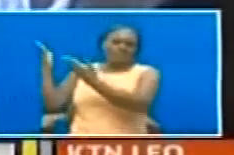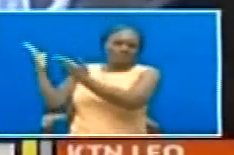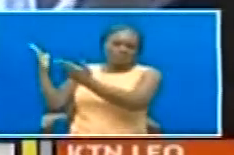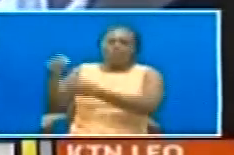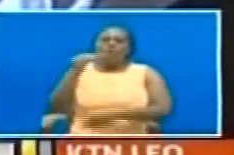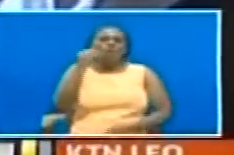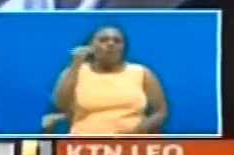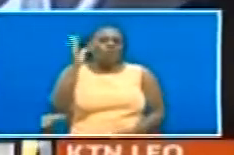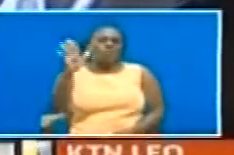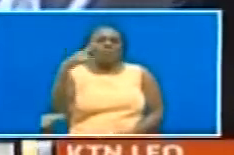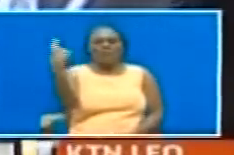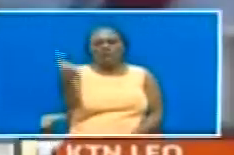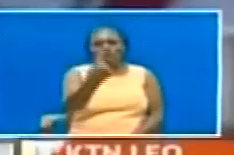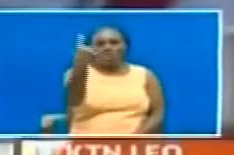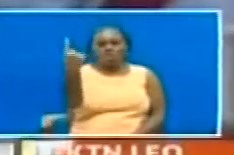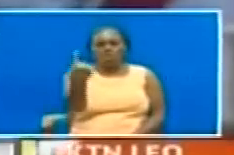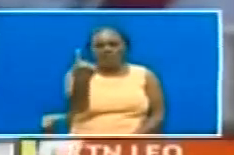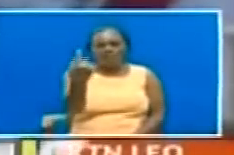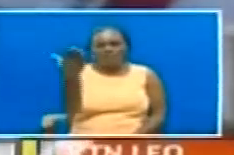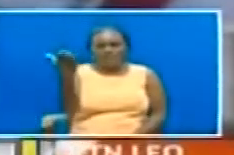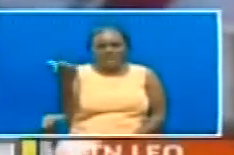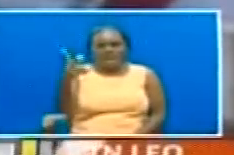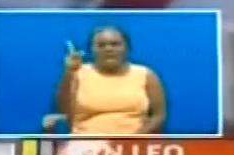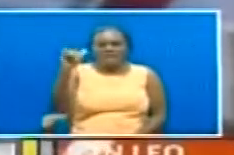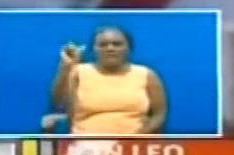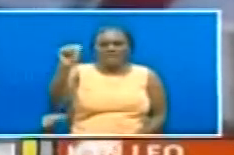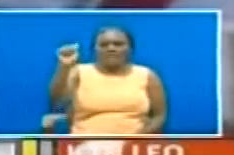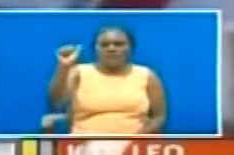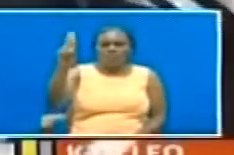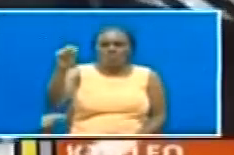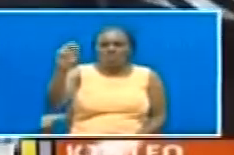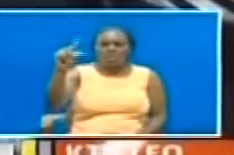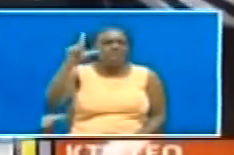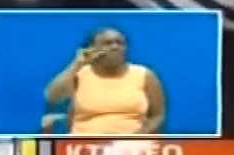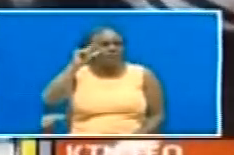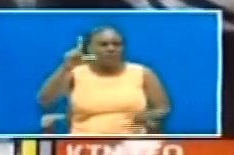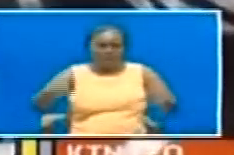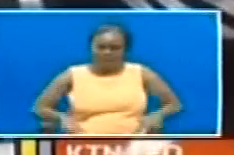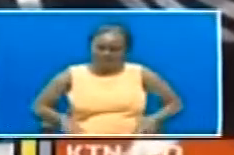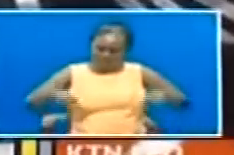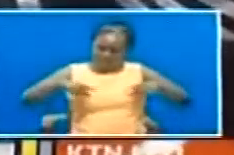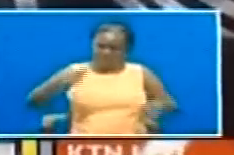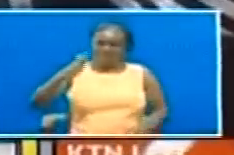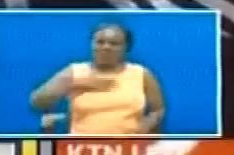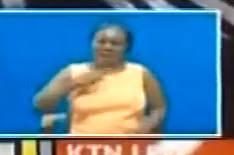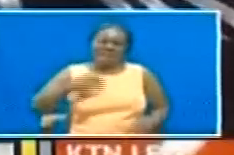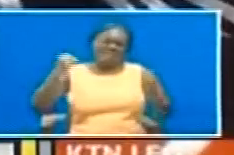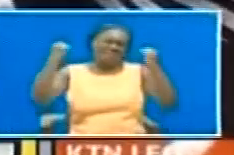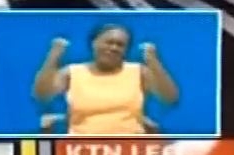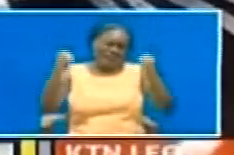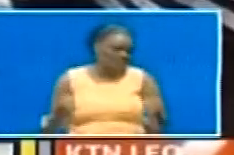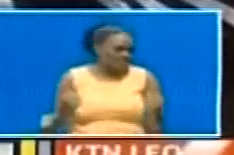anakoishi maisha ya upweke kwenye mtaa wa Mtopanga Kisauni, kaunti ya Mombasa. Maisha yangu sasa ni magumu